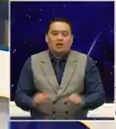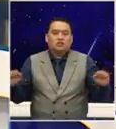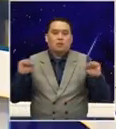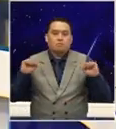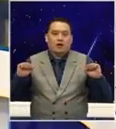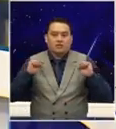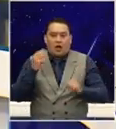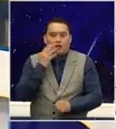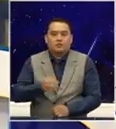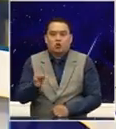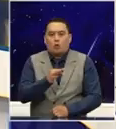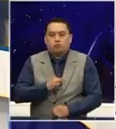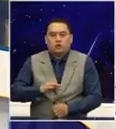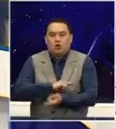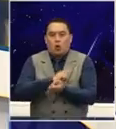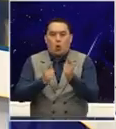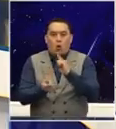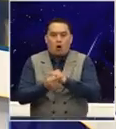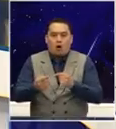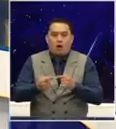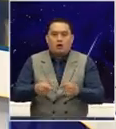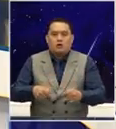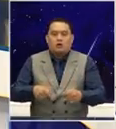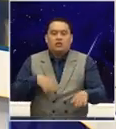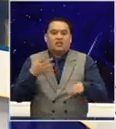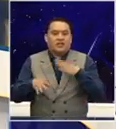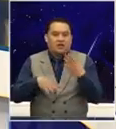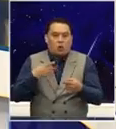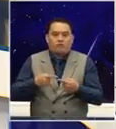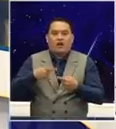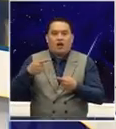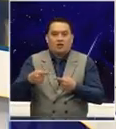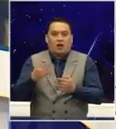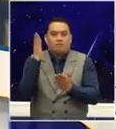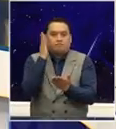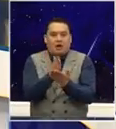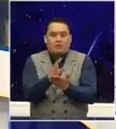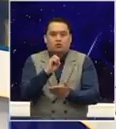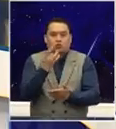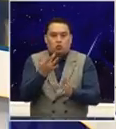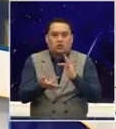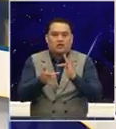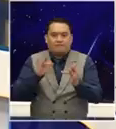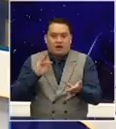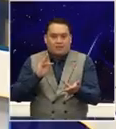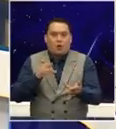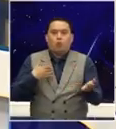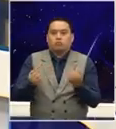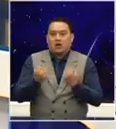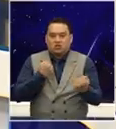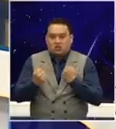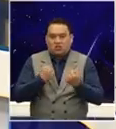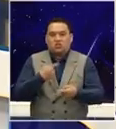Спортсмены Алматинской области перешли на удаленный режим тренировок. В расписании появились прямые эфиры в социальных сетях, комплекс упражнений